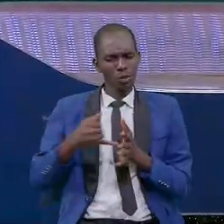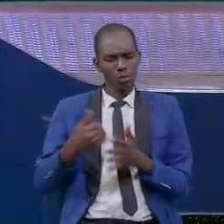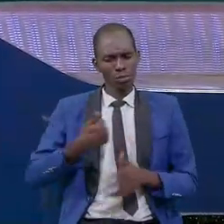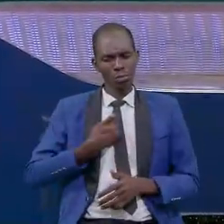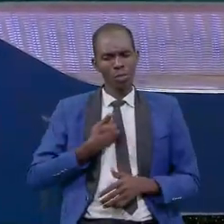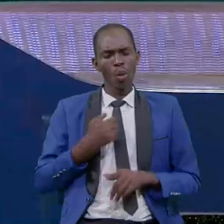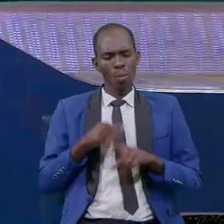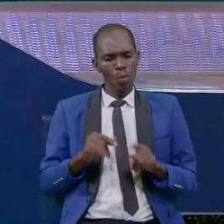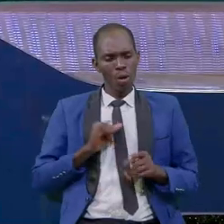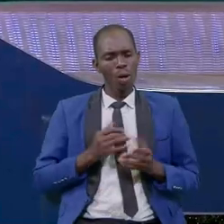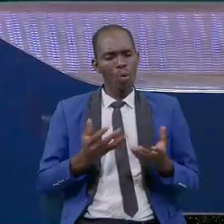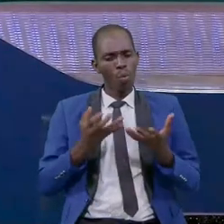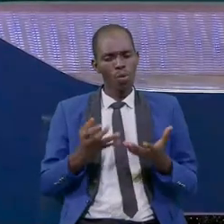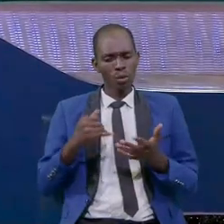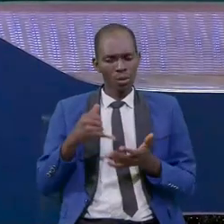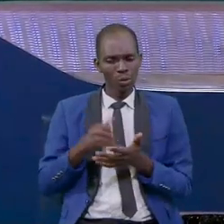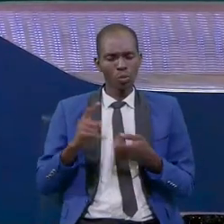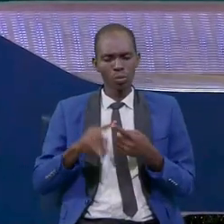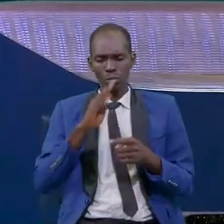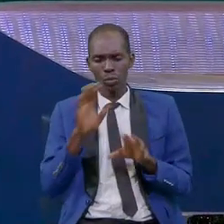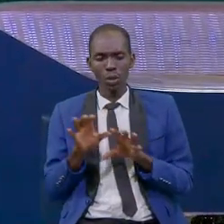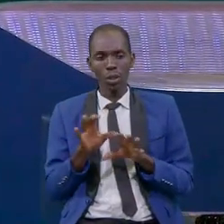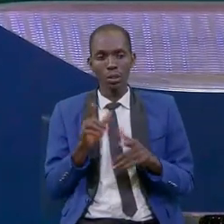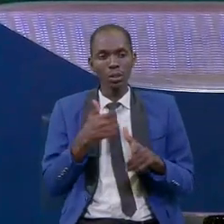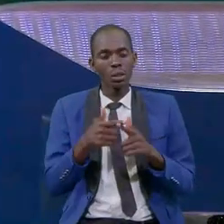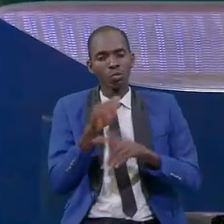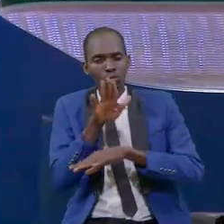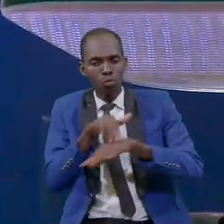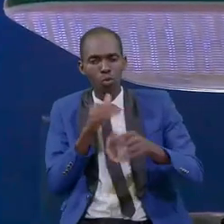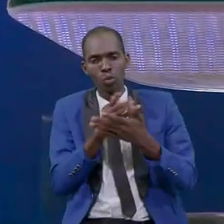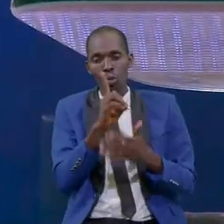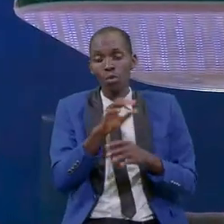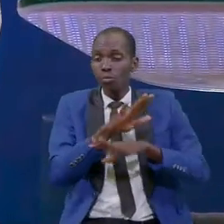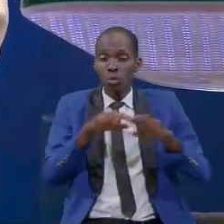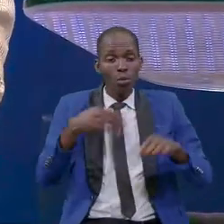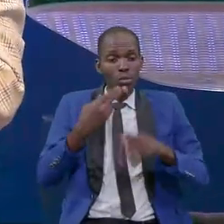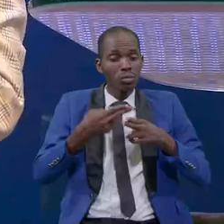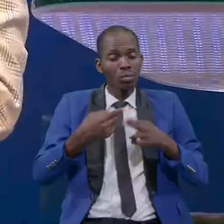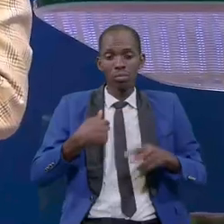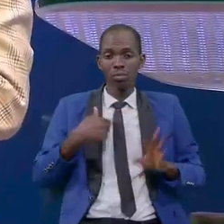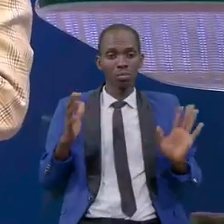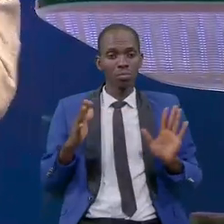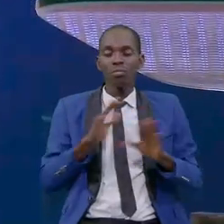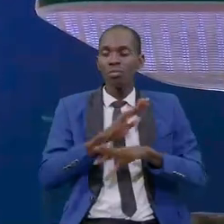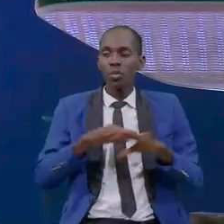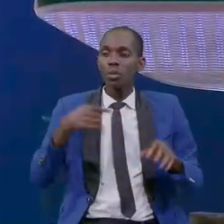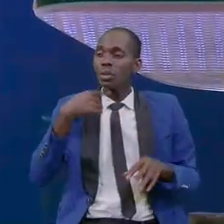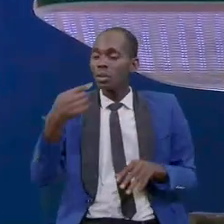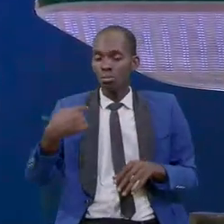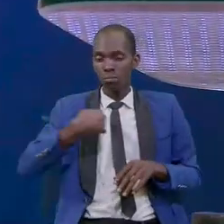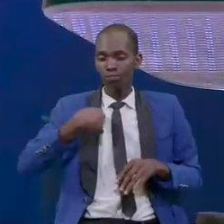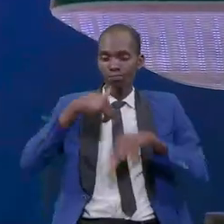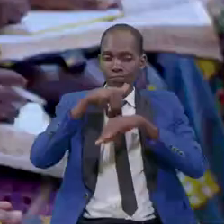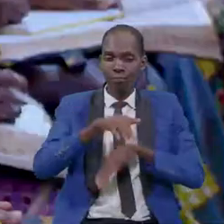perpétré? Faut pas me citer, faut pas mentionner mon nom, faut pas leur dire que je